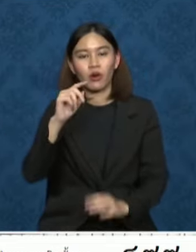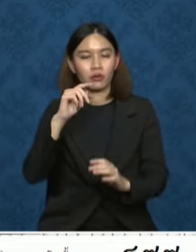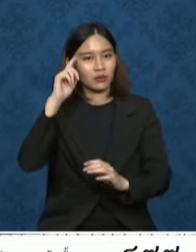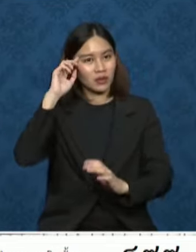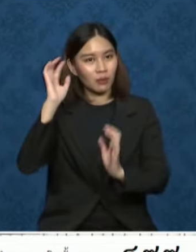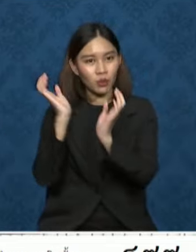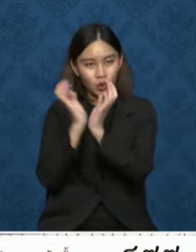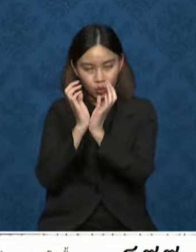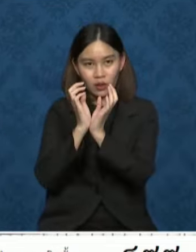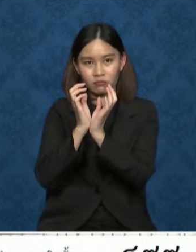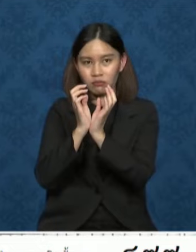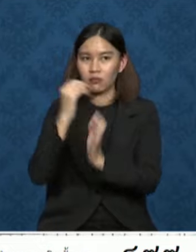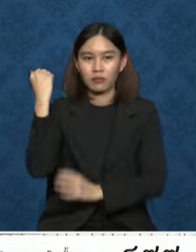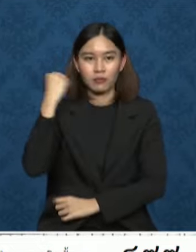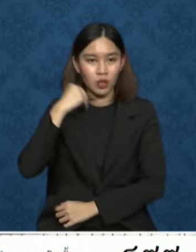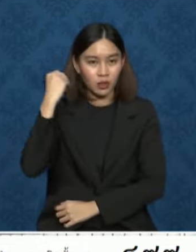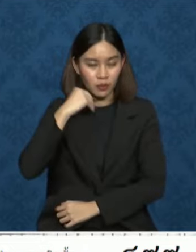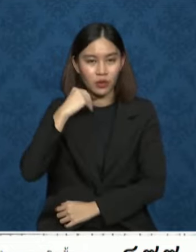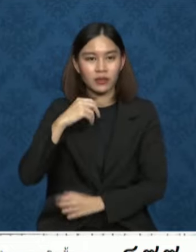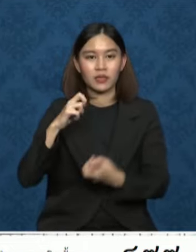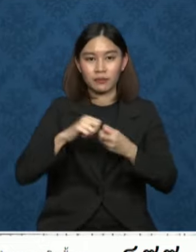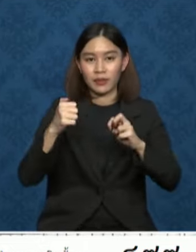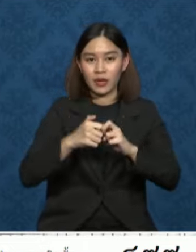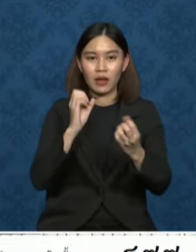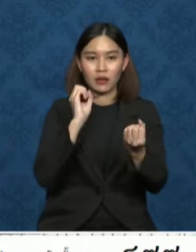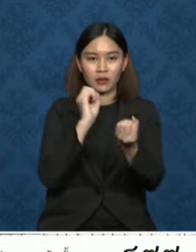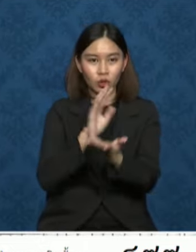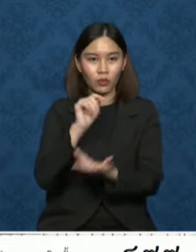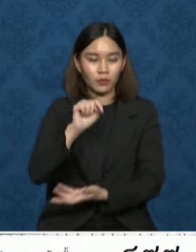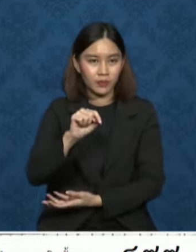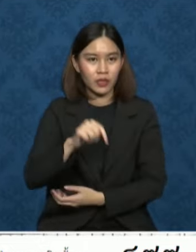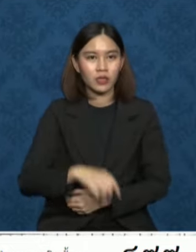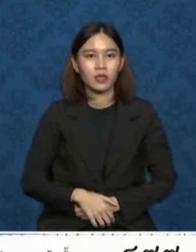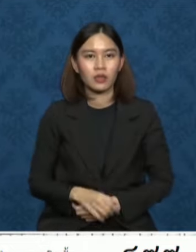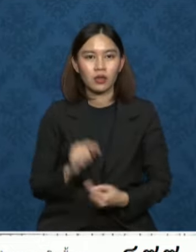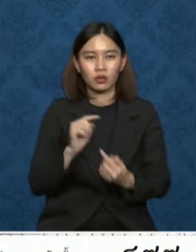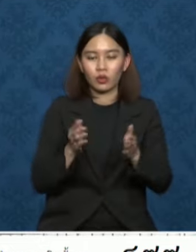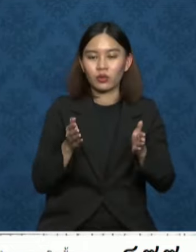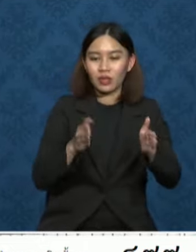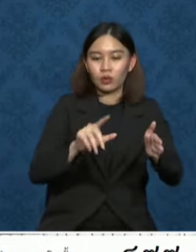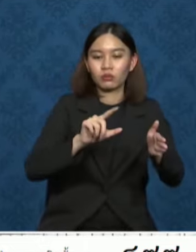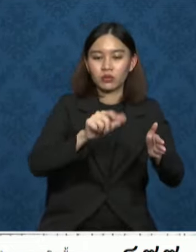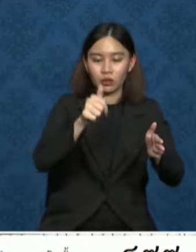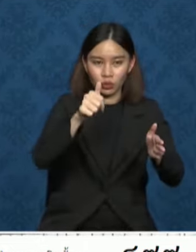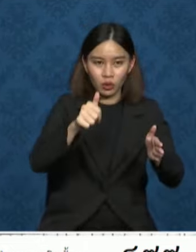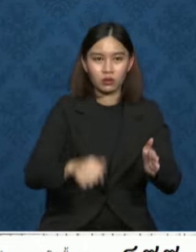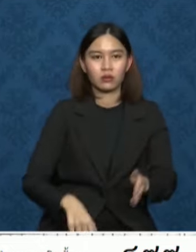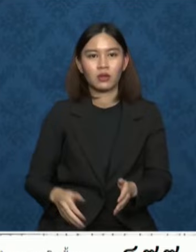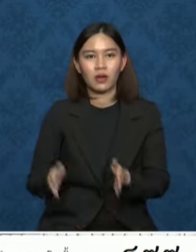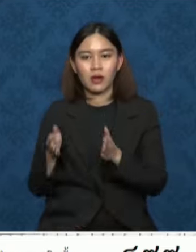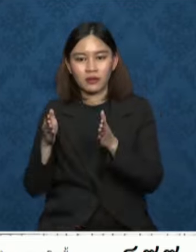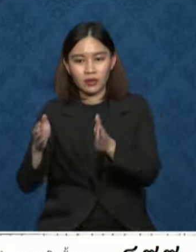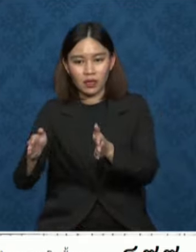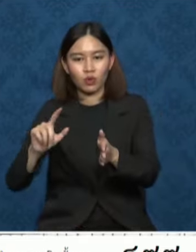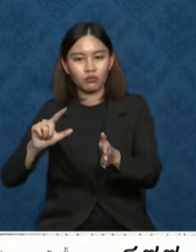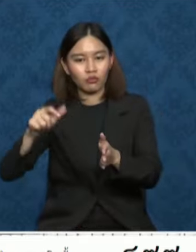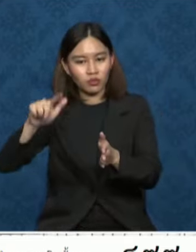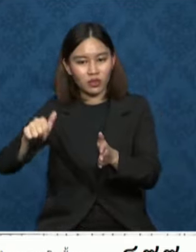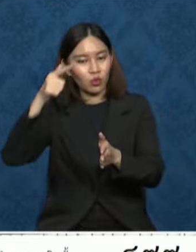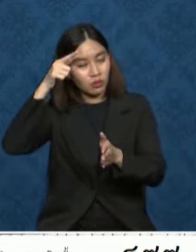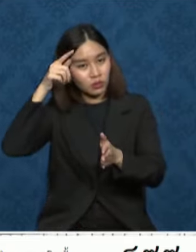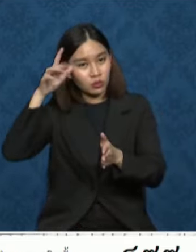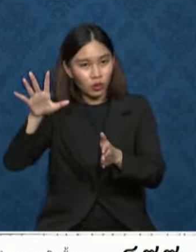ทุกลายที่เกิดปัหามาแล้วก็เกิดทถนนทางหลวง เกิดบนถนนทางหลงชนบท